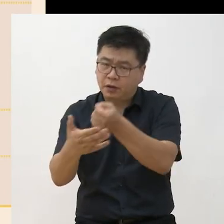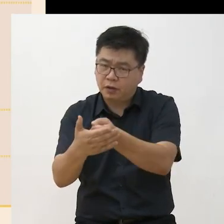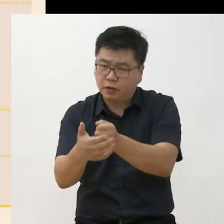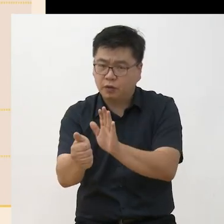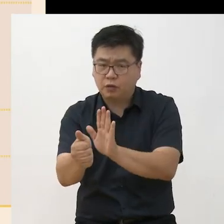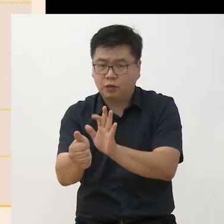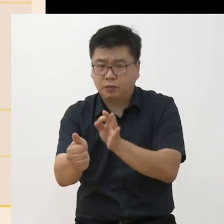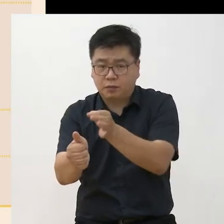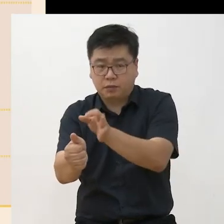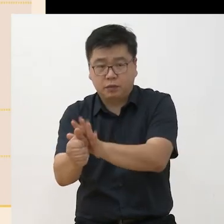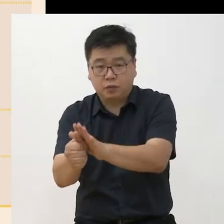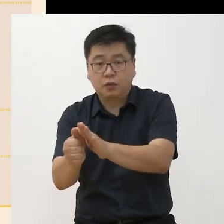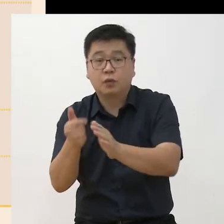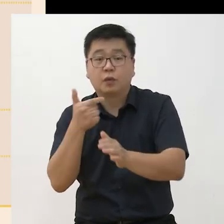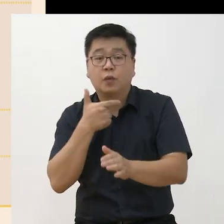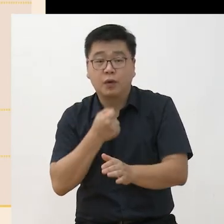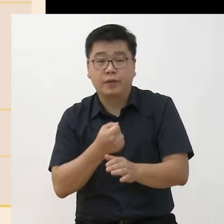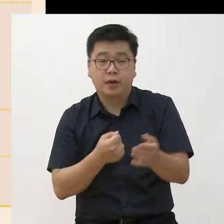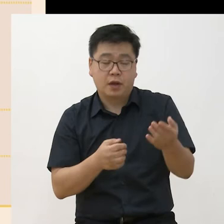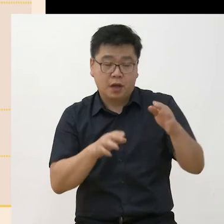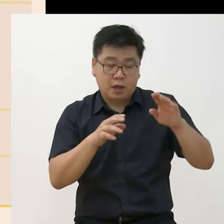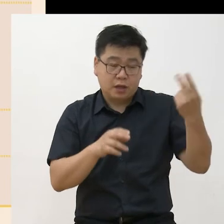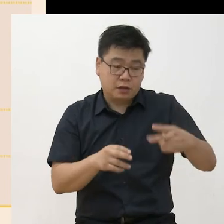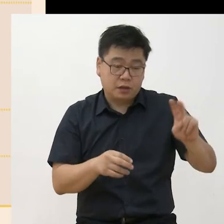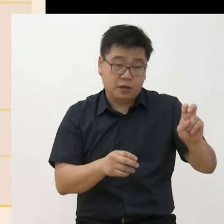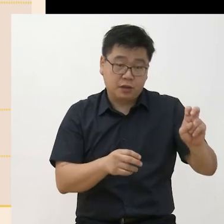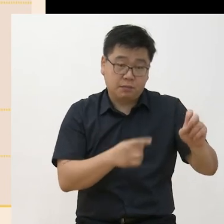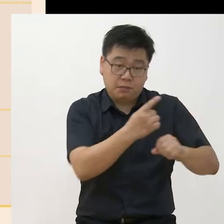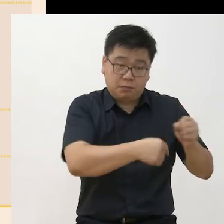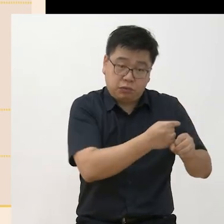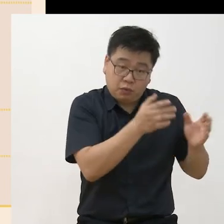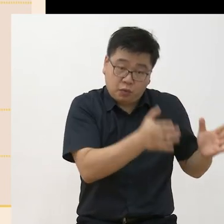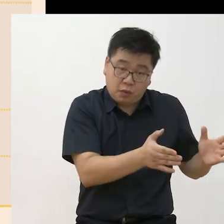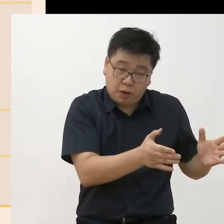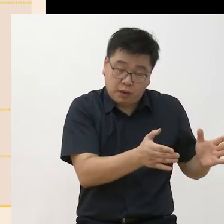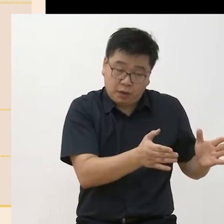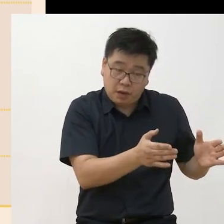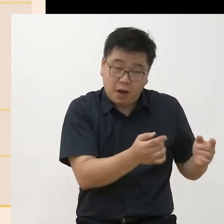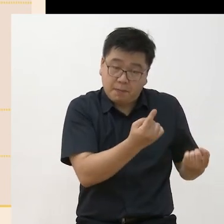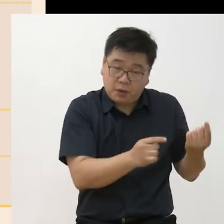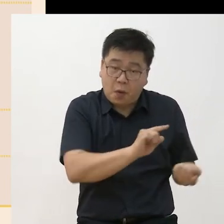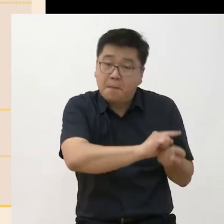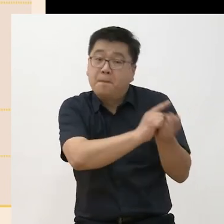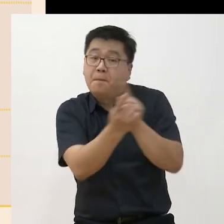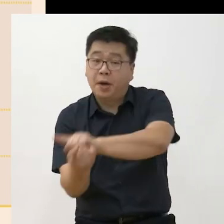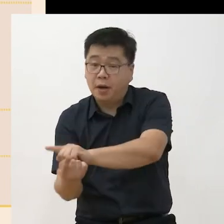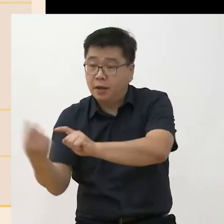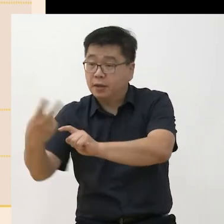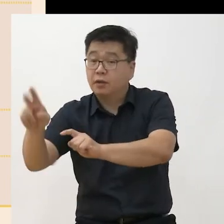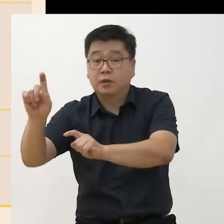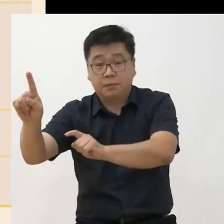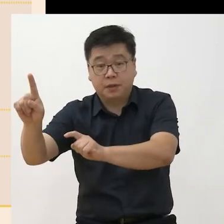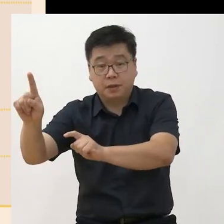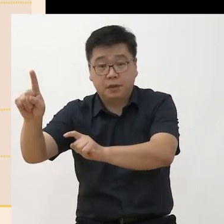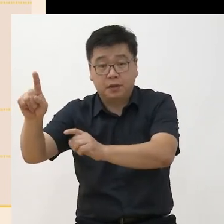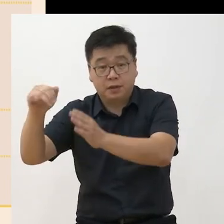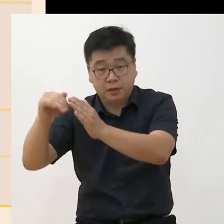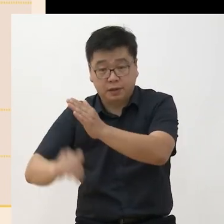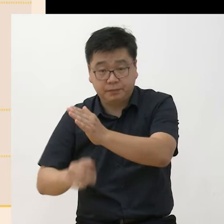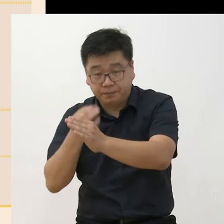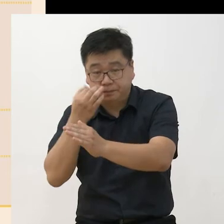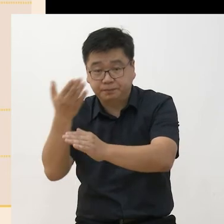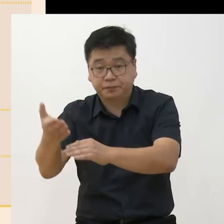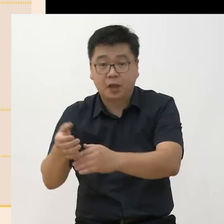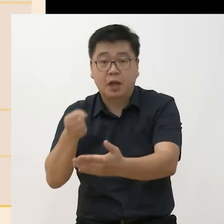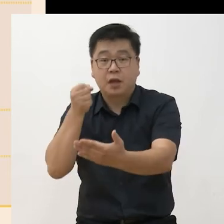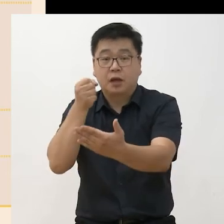됩니다. 2020년도에 비해서 이제 2021년도에 개선된 내용은 주요 변경 내용을 좀 살펴보면요.